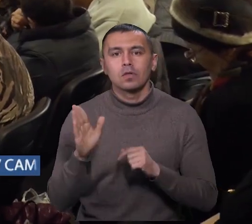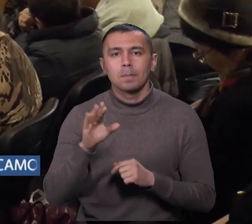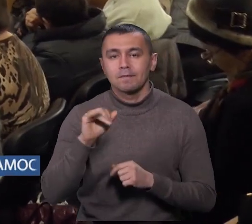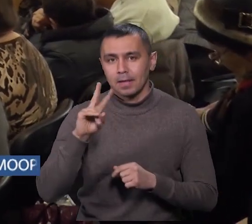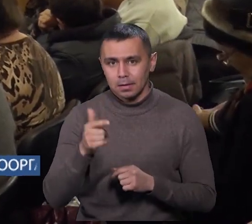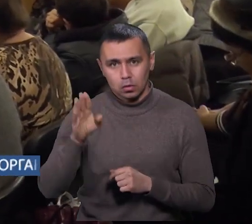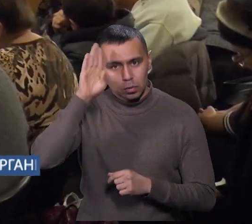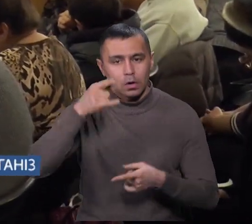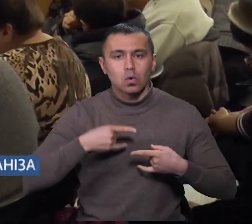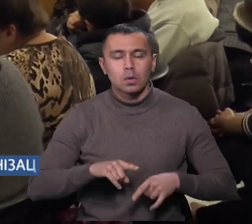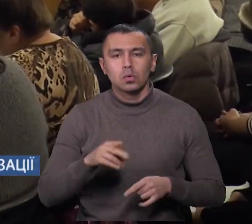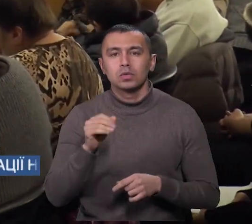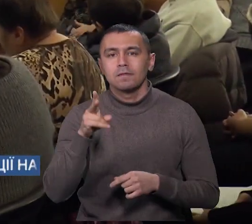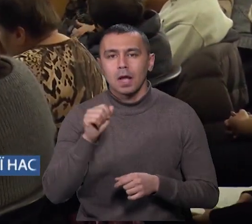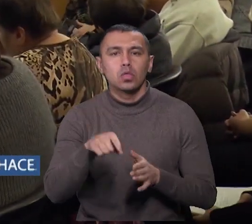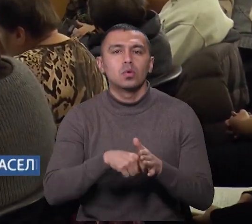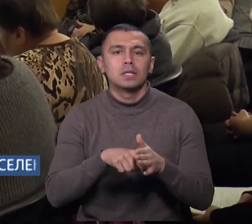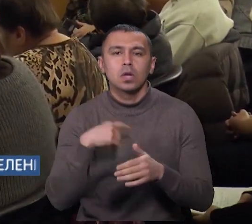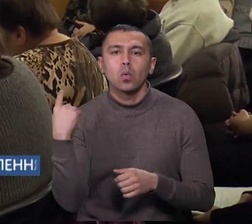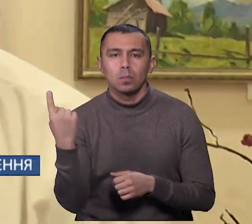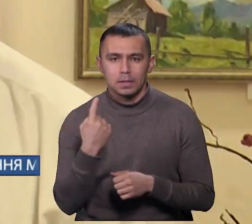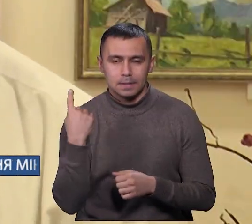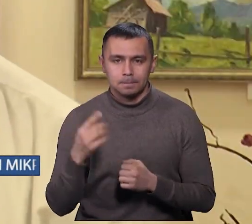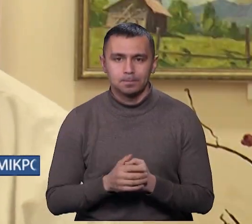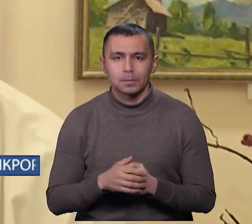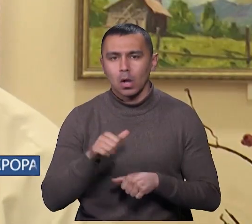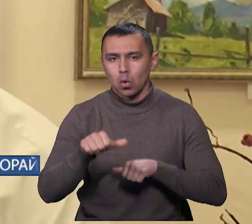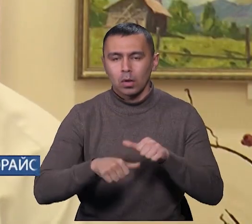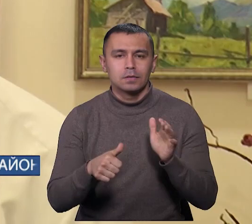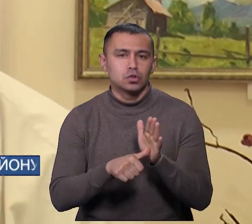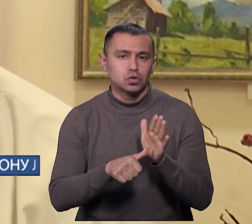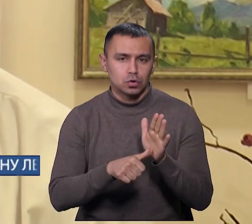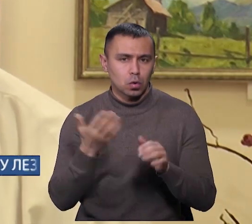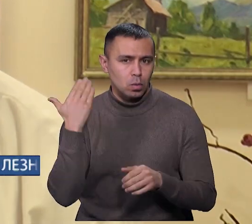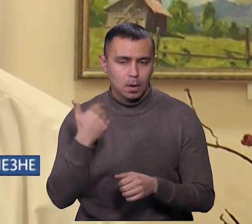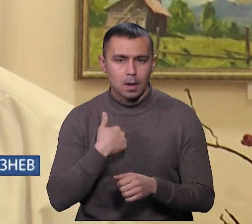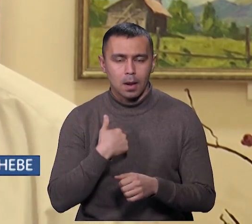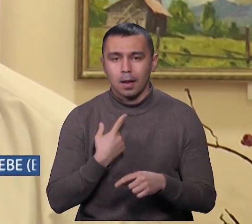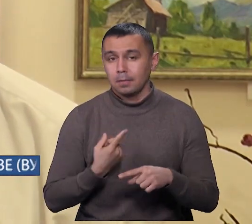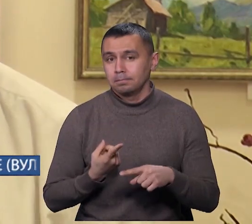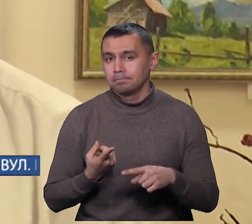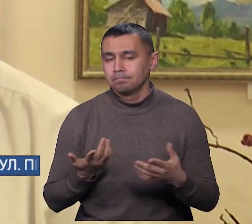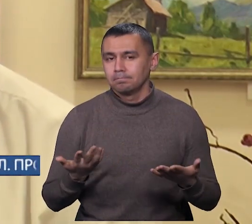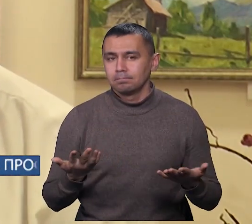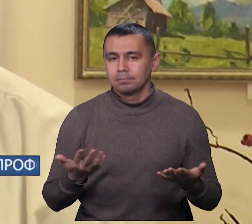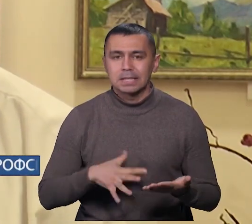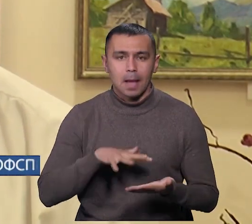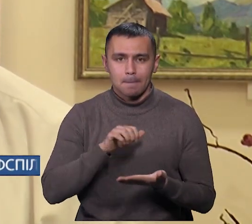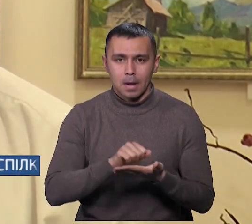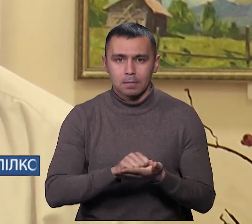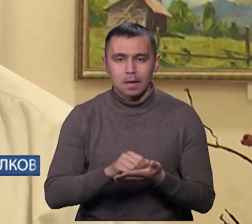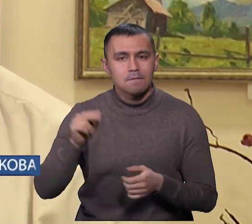Півень, чоловік родом із Дружківки Донецької області. Років 6 тому я оце